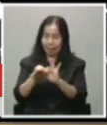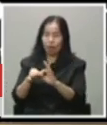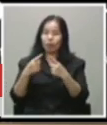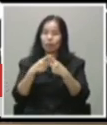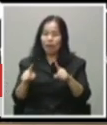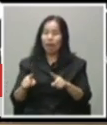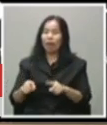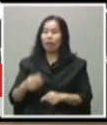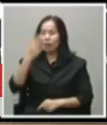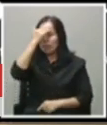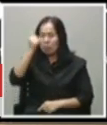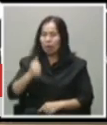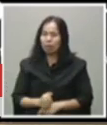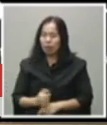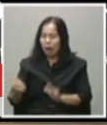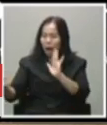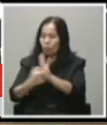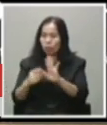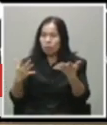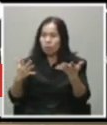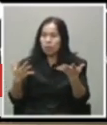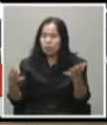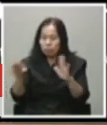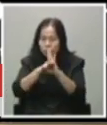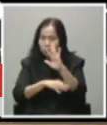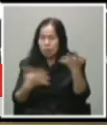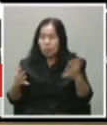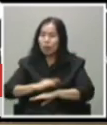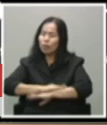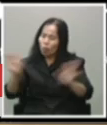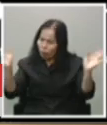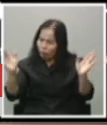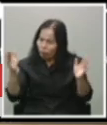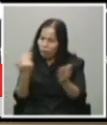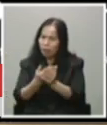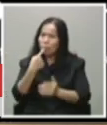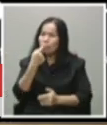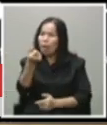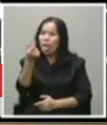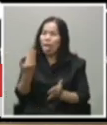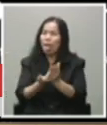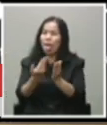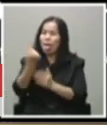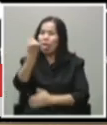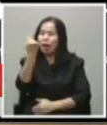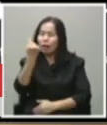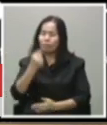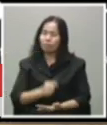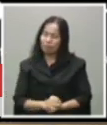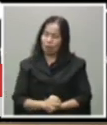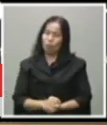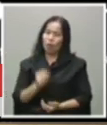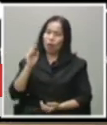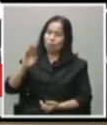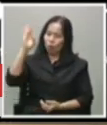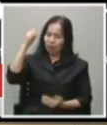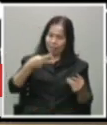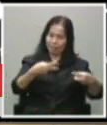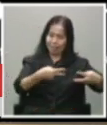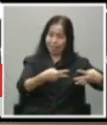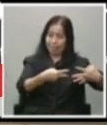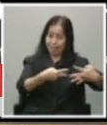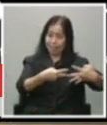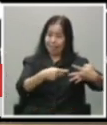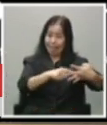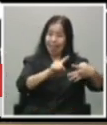ดผลงานไม่มีครับยกเลิกครับเสร็จแล้วบริษัทที่ได้ก็คือ2บริษัทที่เป็นคู่เทียบอันแรกอะครับโดย